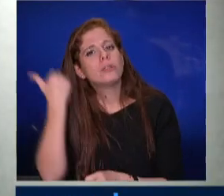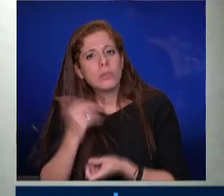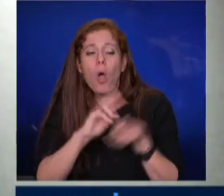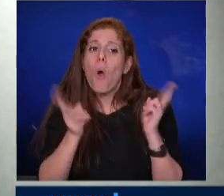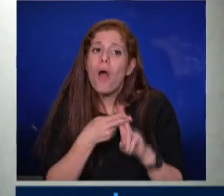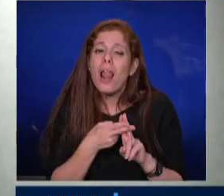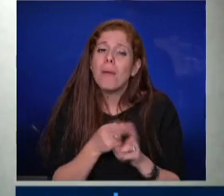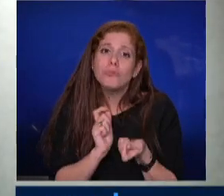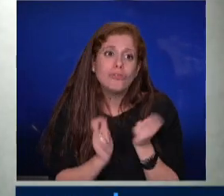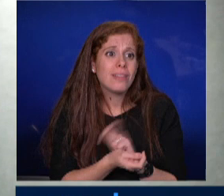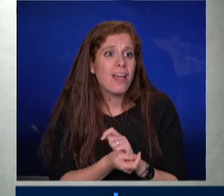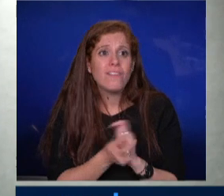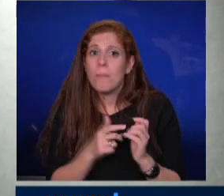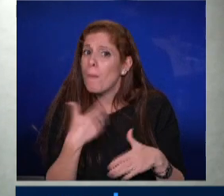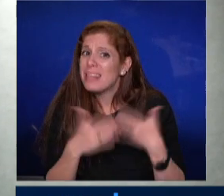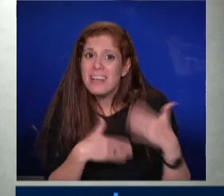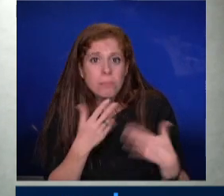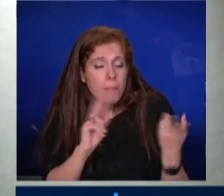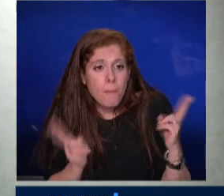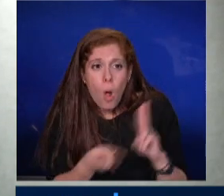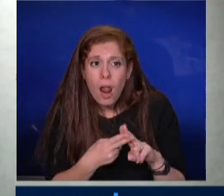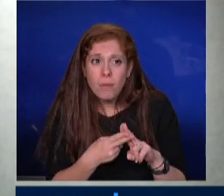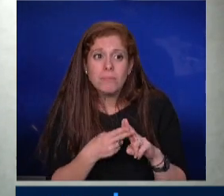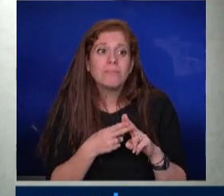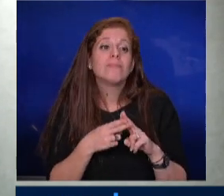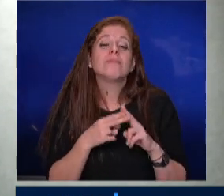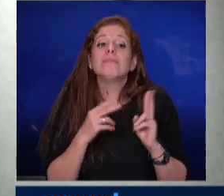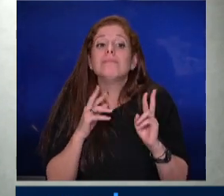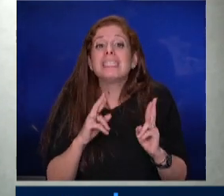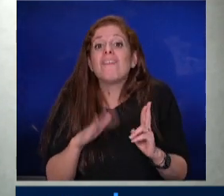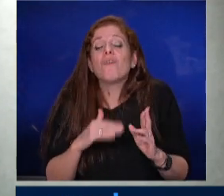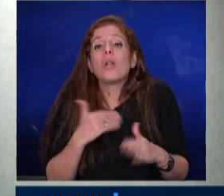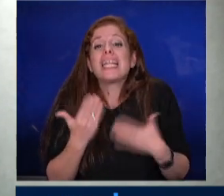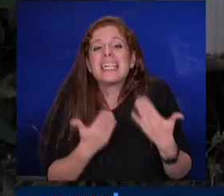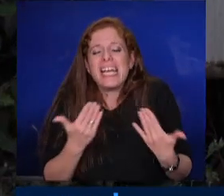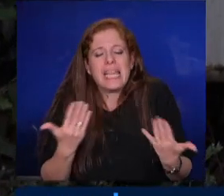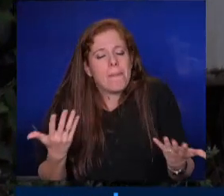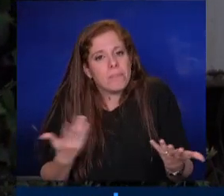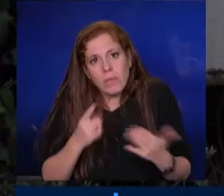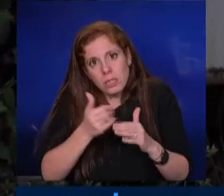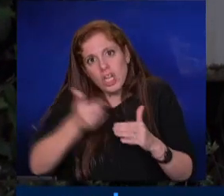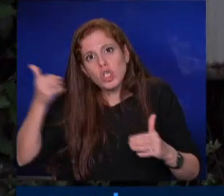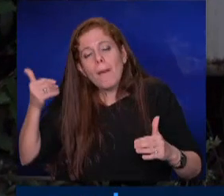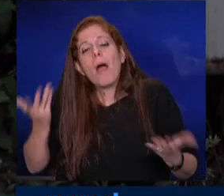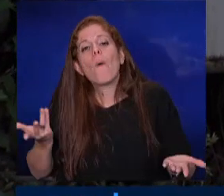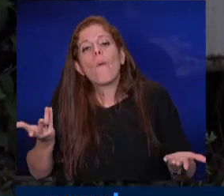לא זזים עם העולם ולא מתקדמים, בתקווה אפילו להתקדם על העולם, אז אתה מאחור.